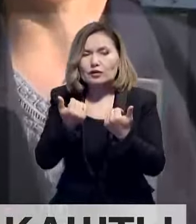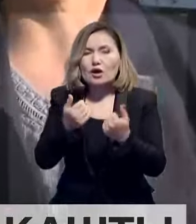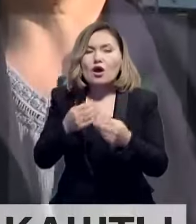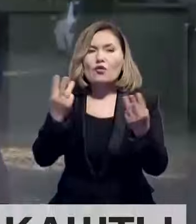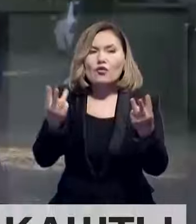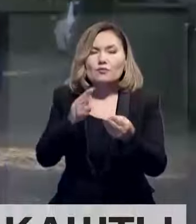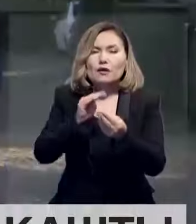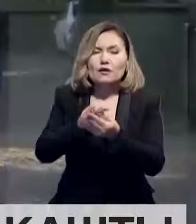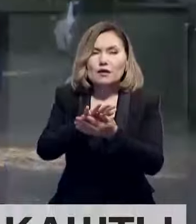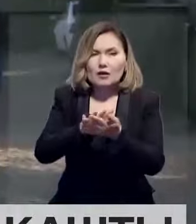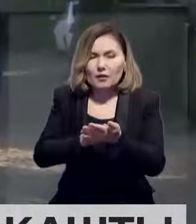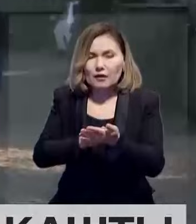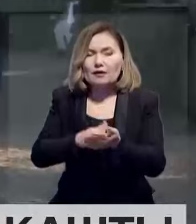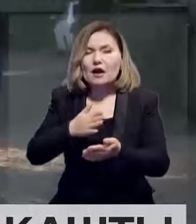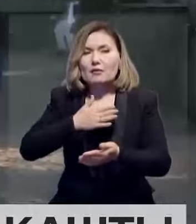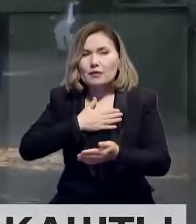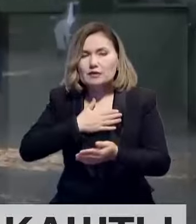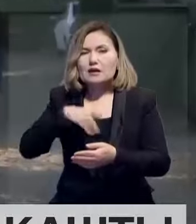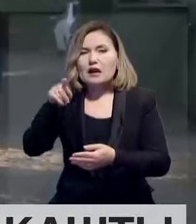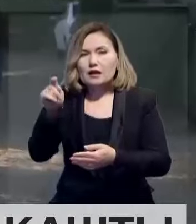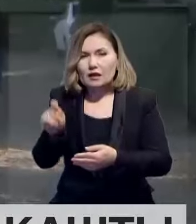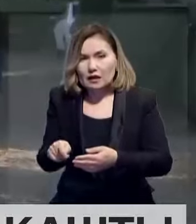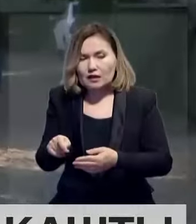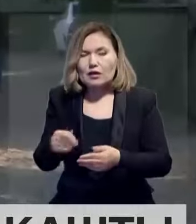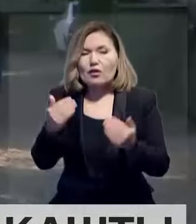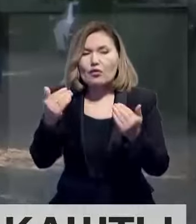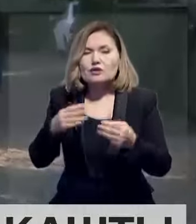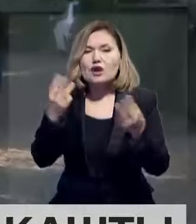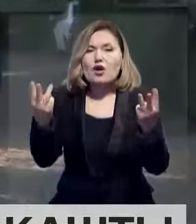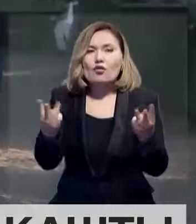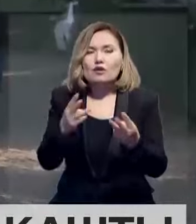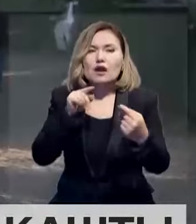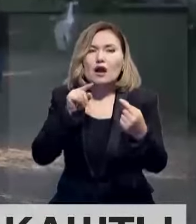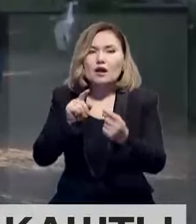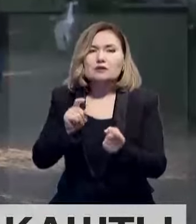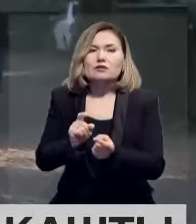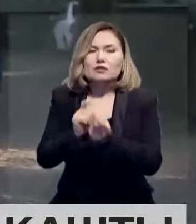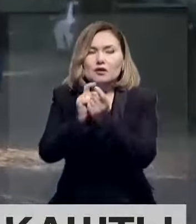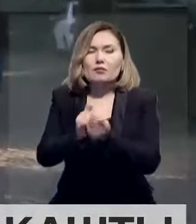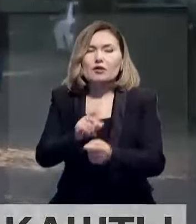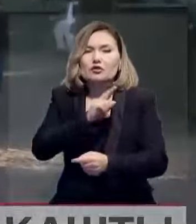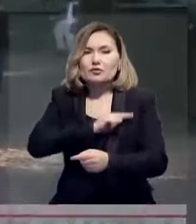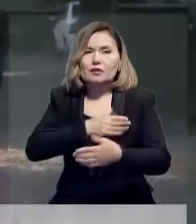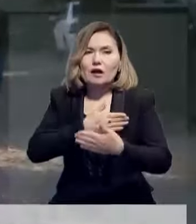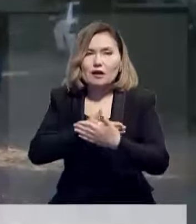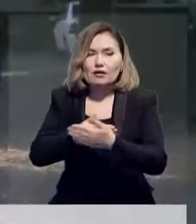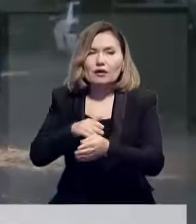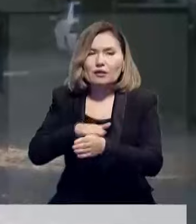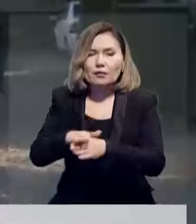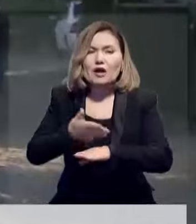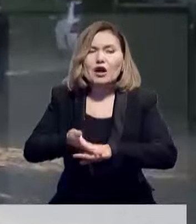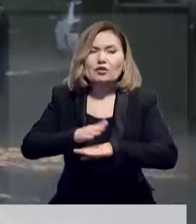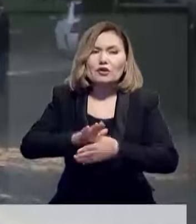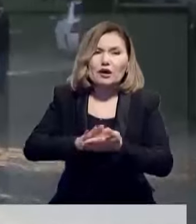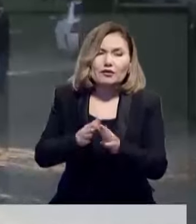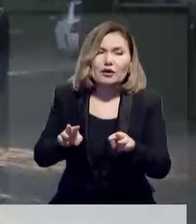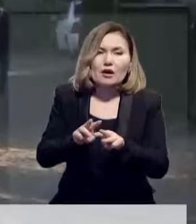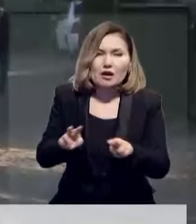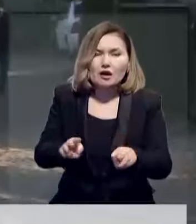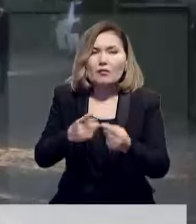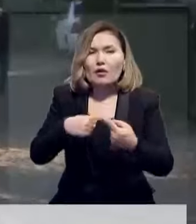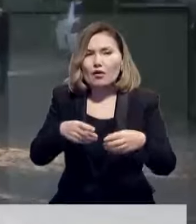Біз қазір мінекей штаб ішіне келдік. Дәл осы жерде өртке қарсы жұмыстардың барлығы да үйлестіріліп жатыр. Төтенше жағдайлар министрлігі, жергілікті